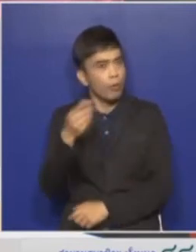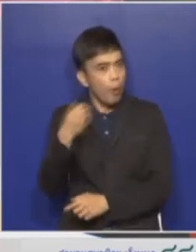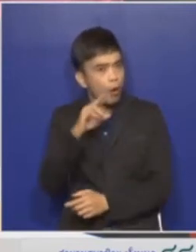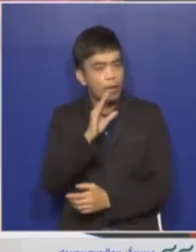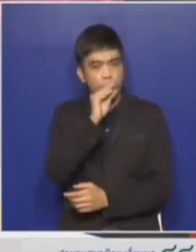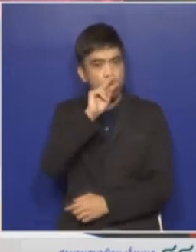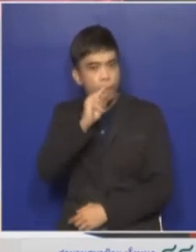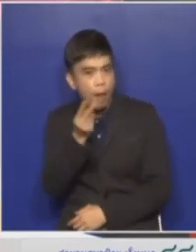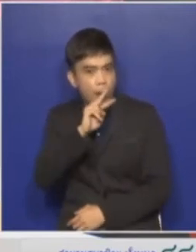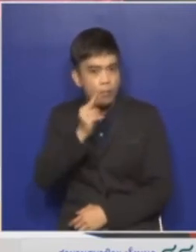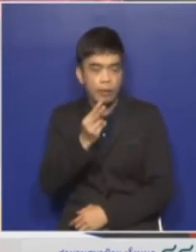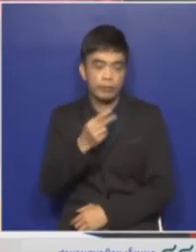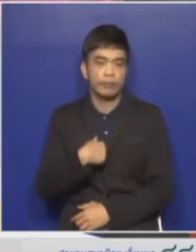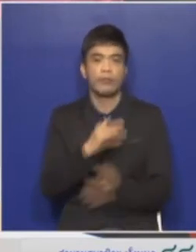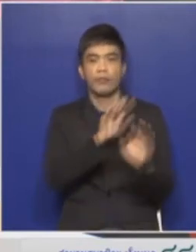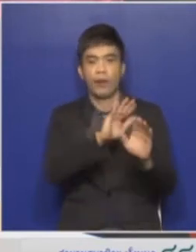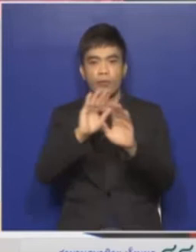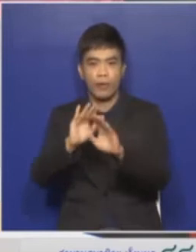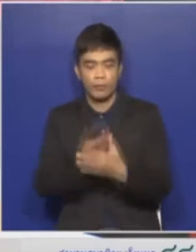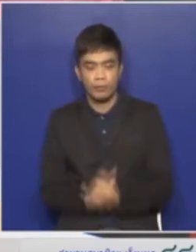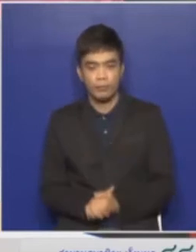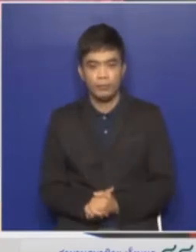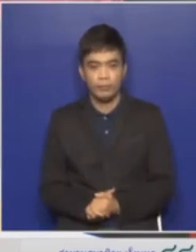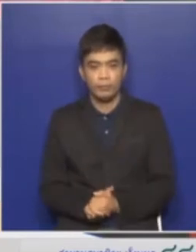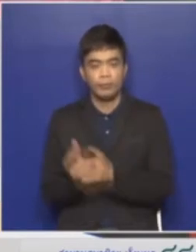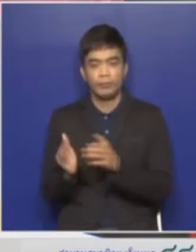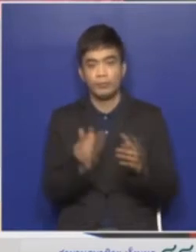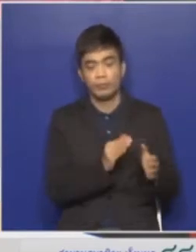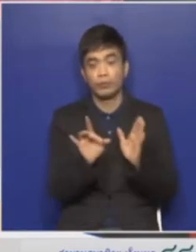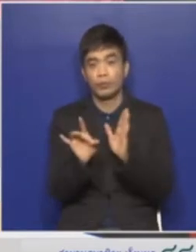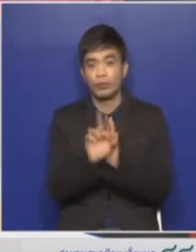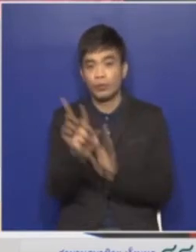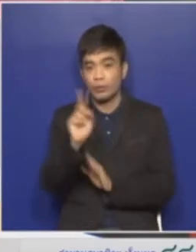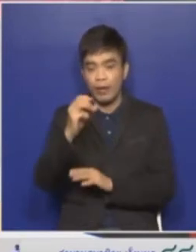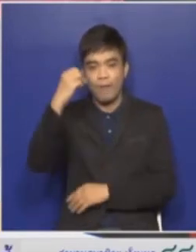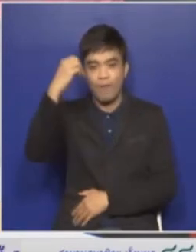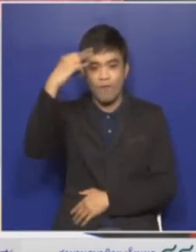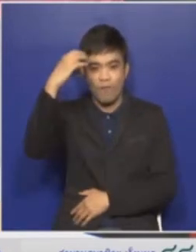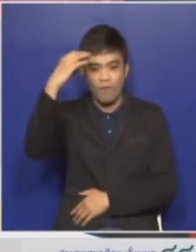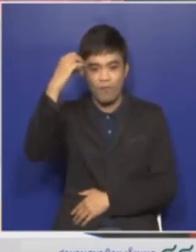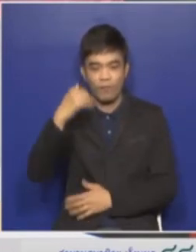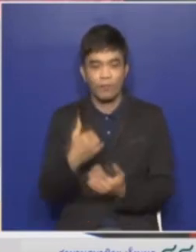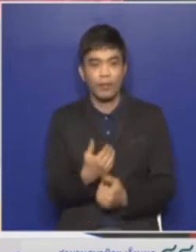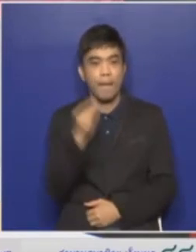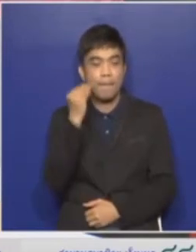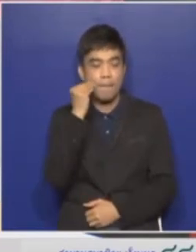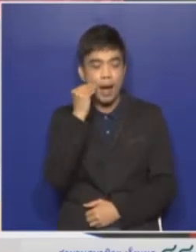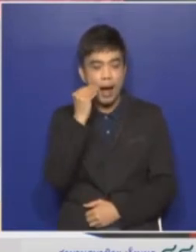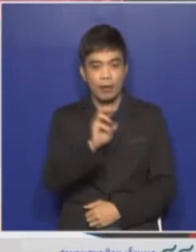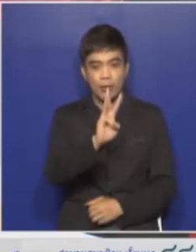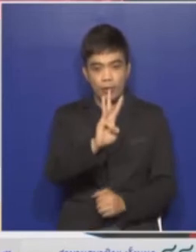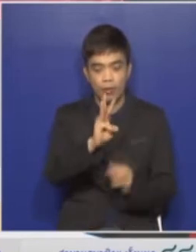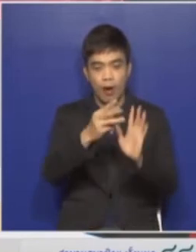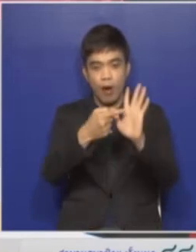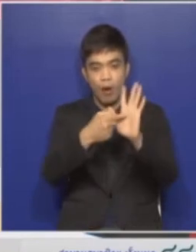อันสุดท้ายเต็มเรื่องไทยฟ้าชาวบ้านวังยางตำบลโนนยาง